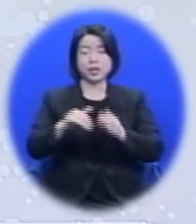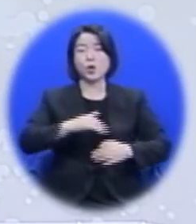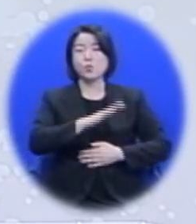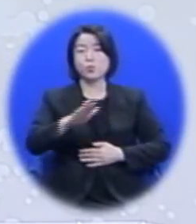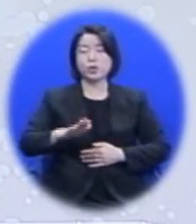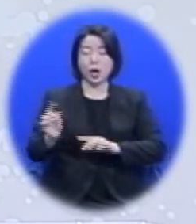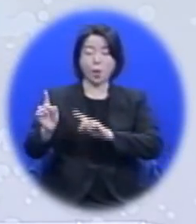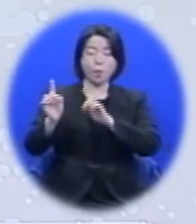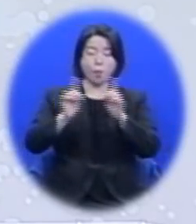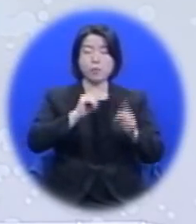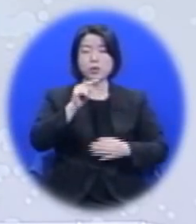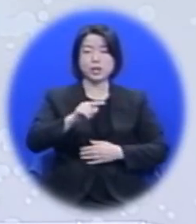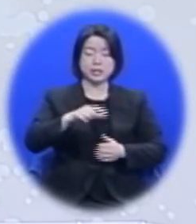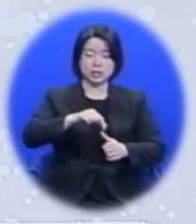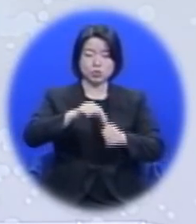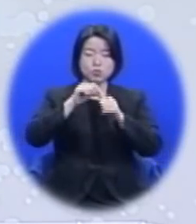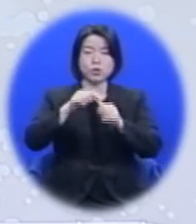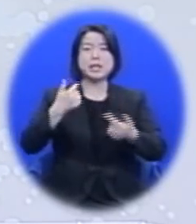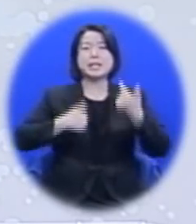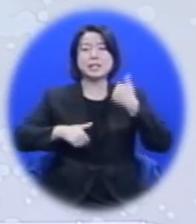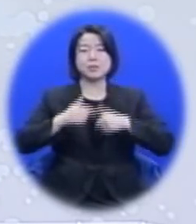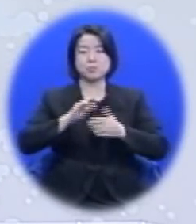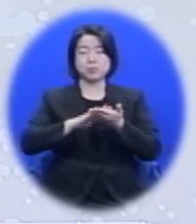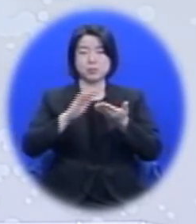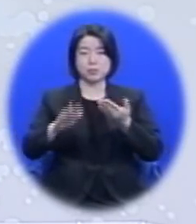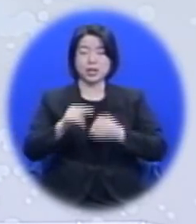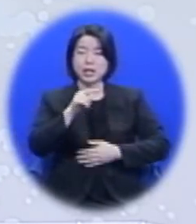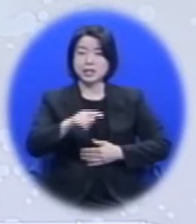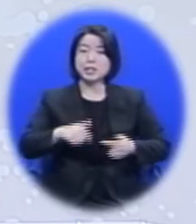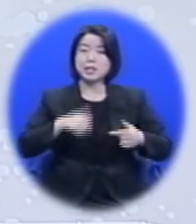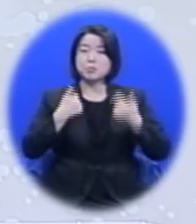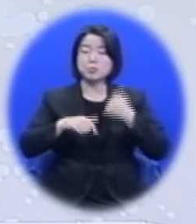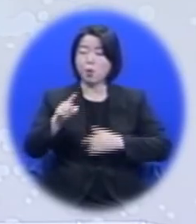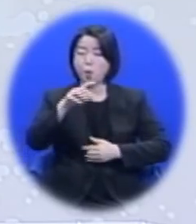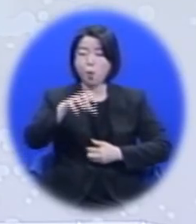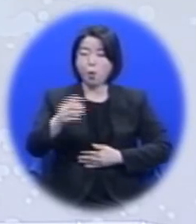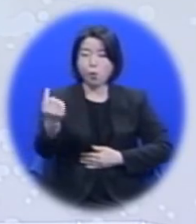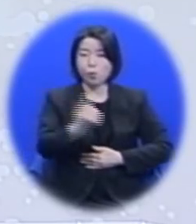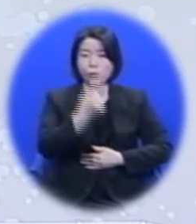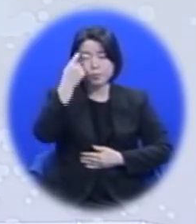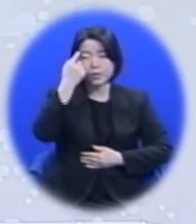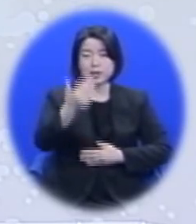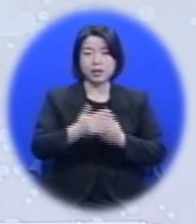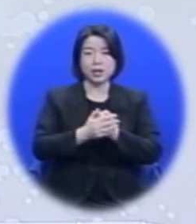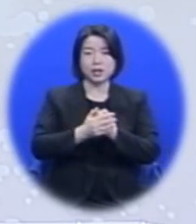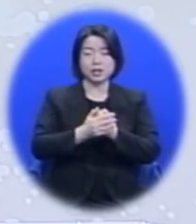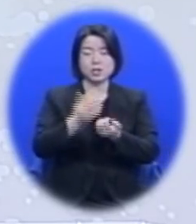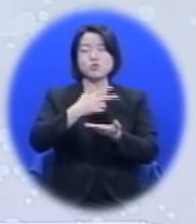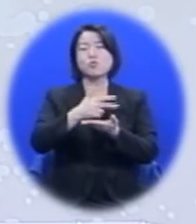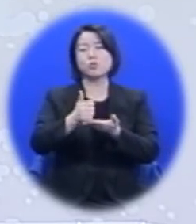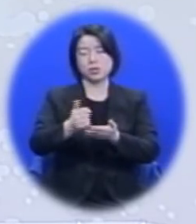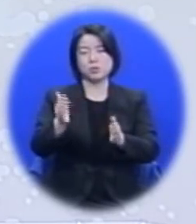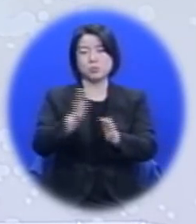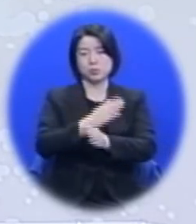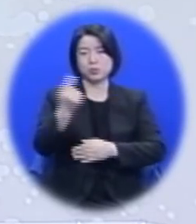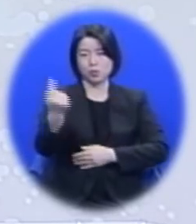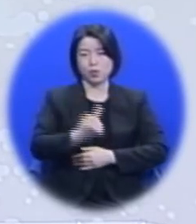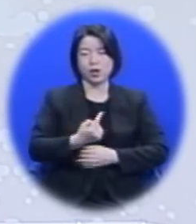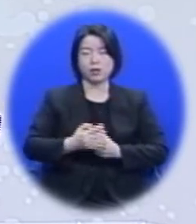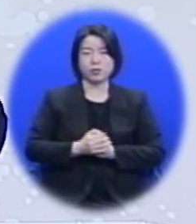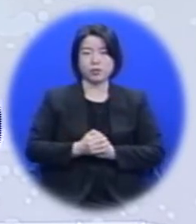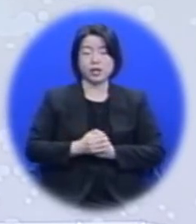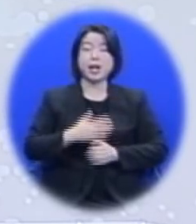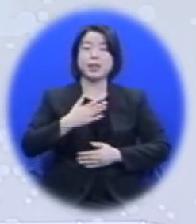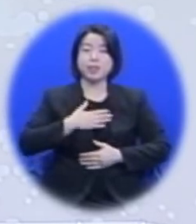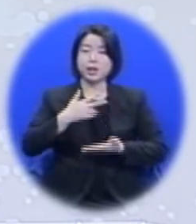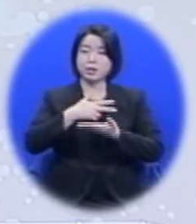회복해야 될 것이 구원의 기쁨입니다. 이 기쁨은 어디서 오지요? 주님으로부터 옵니다.